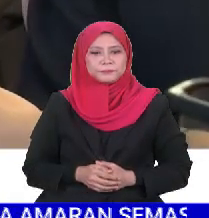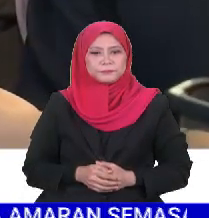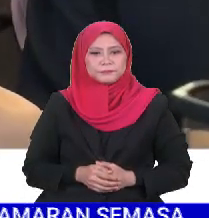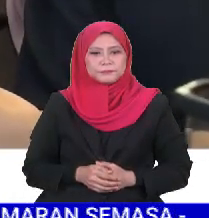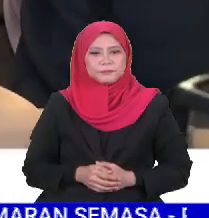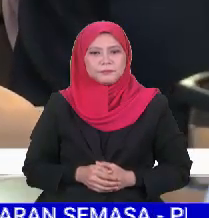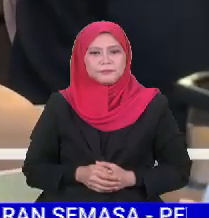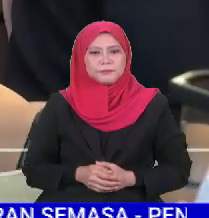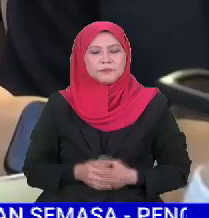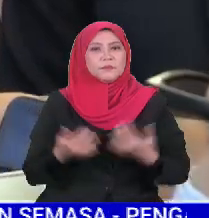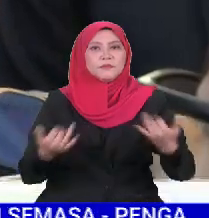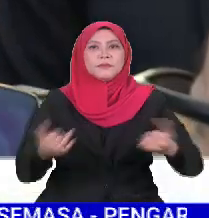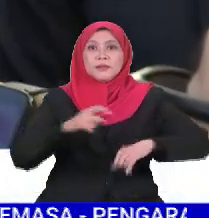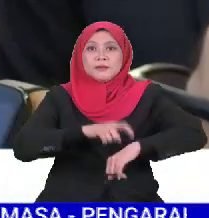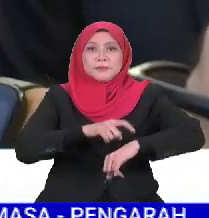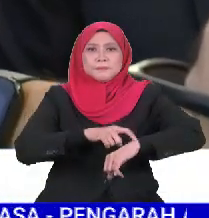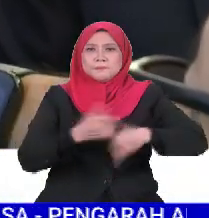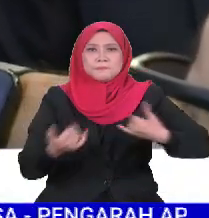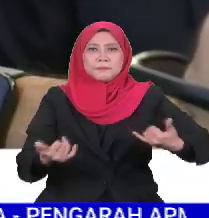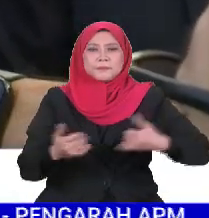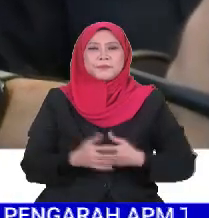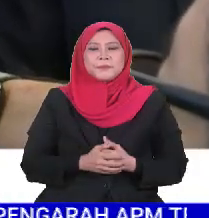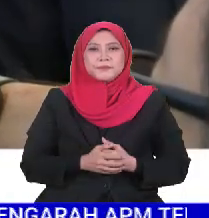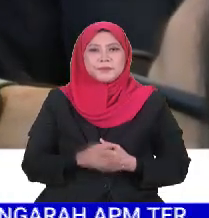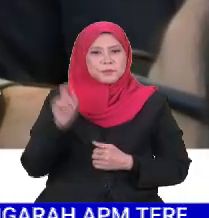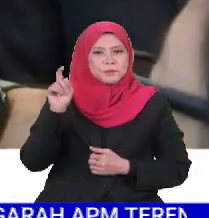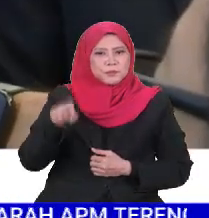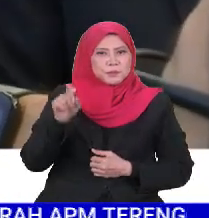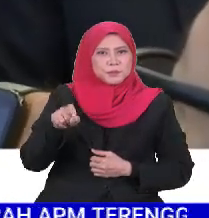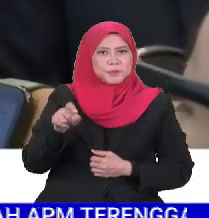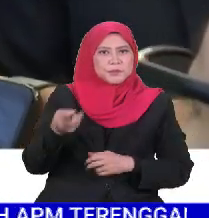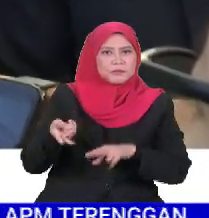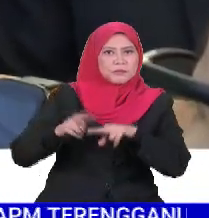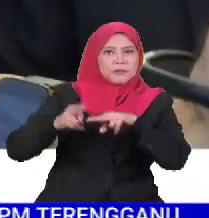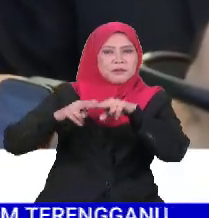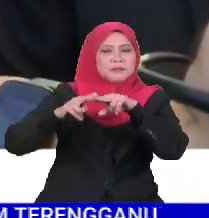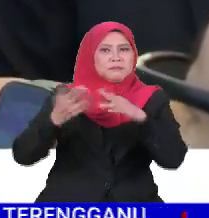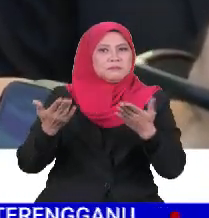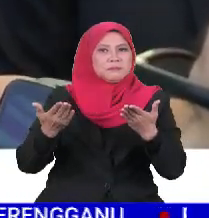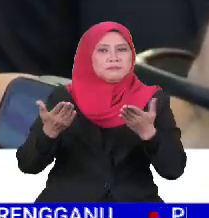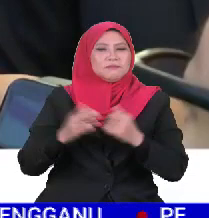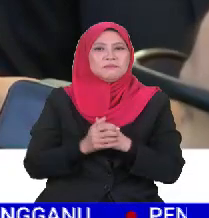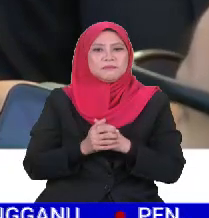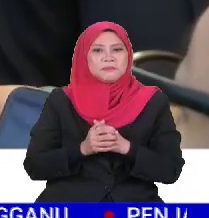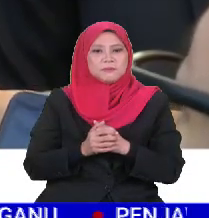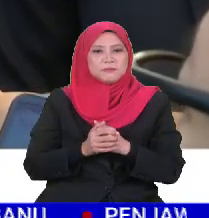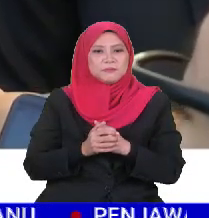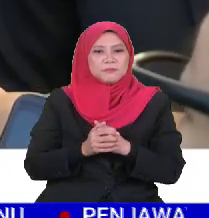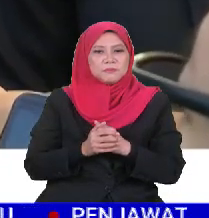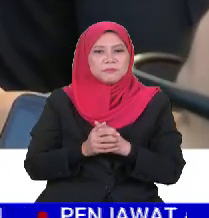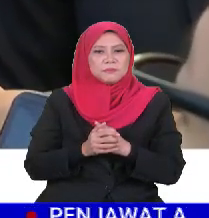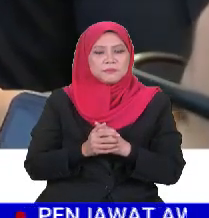Dan saya rasa sudah tiba masanya untuk kita meningkatkan lagi tentang hal period poverty ini di peringkat yang